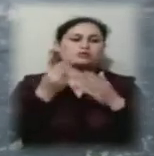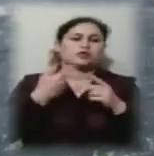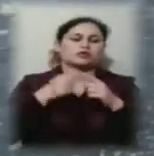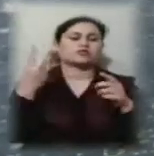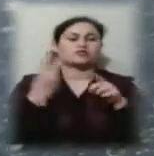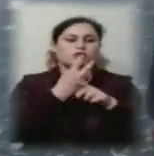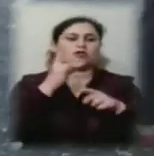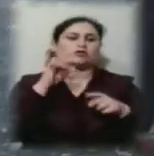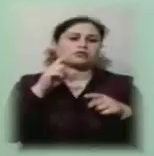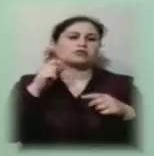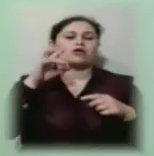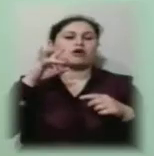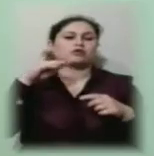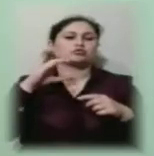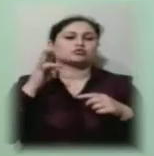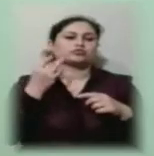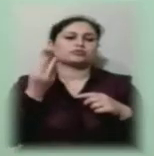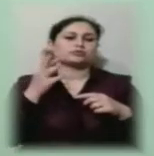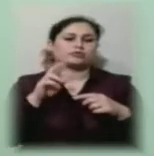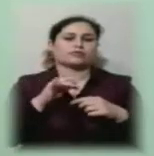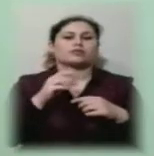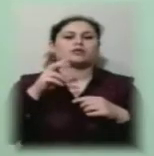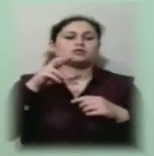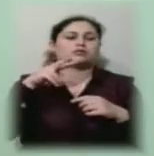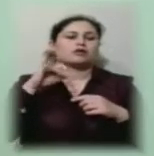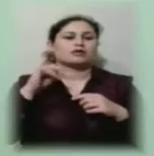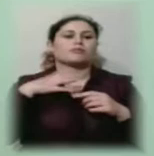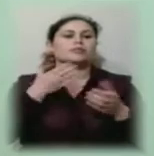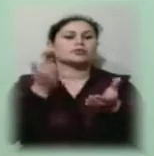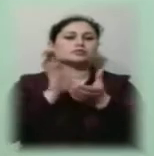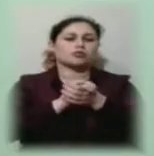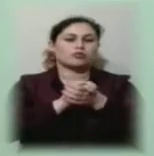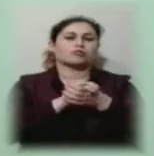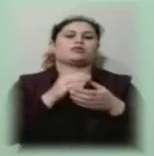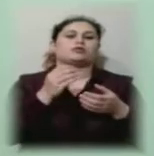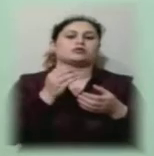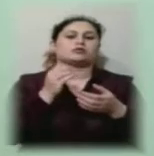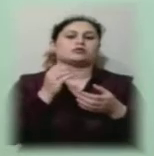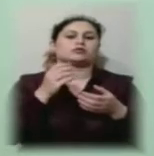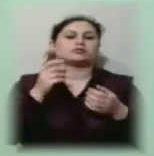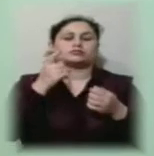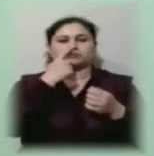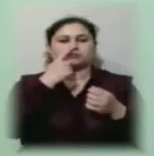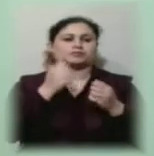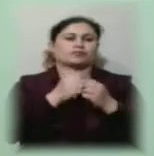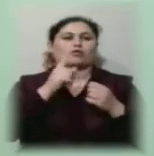заняття в арт-студії. «З Лерою ми познайомилися біля року тому.